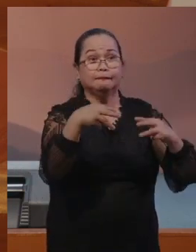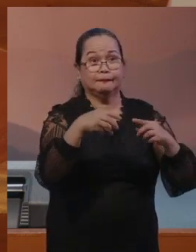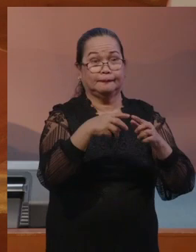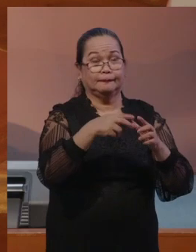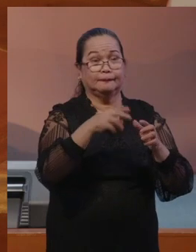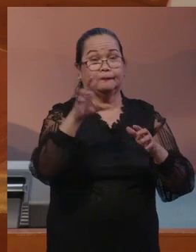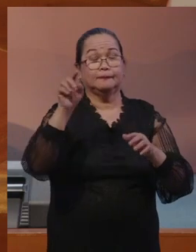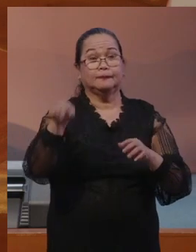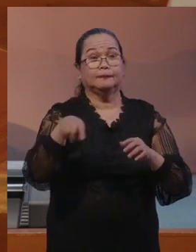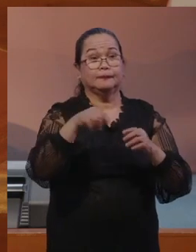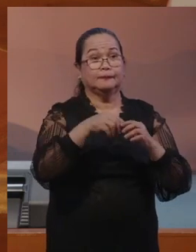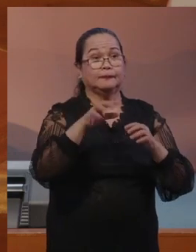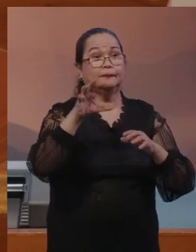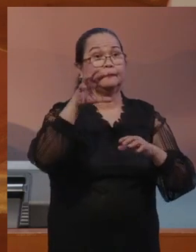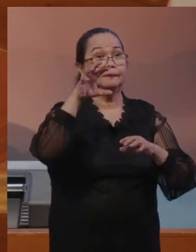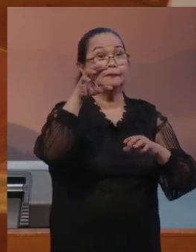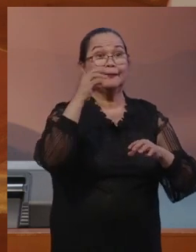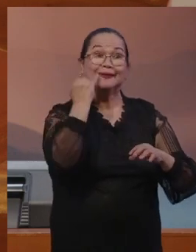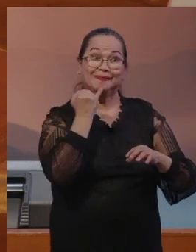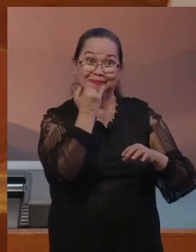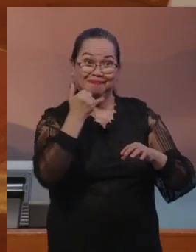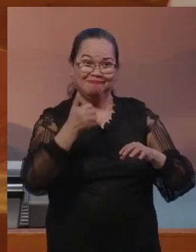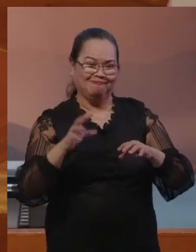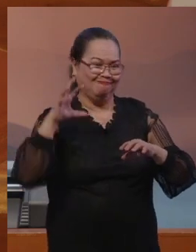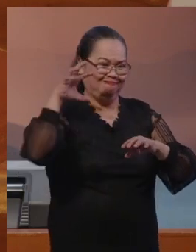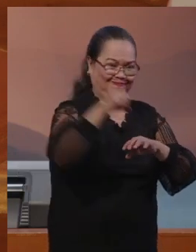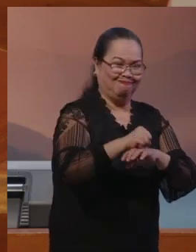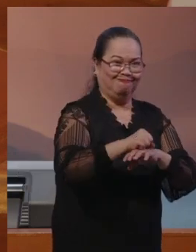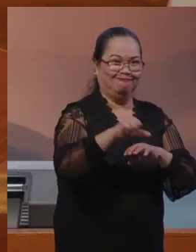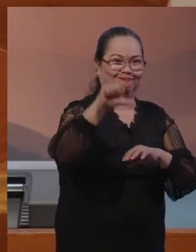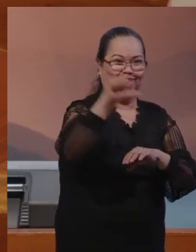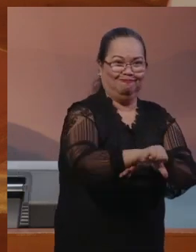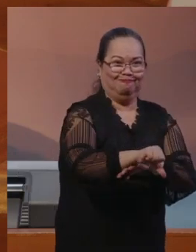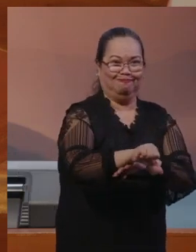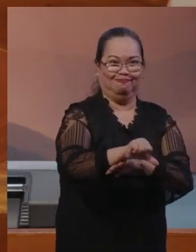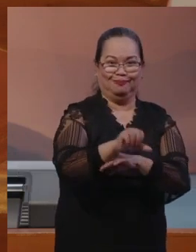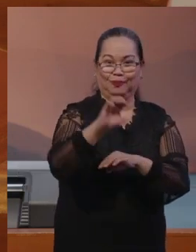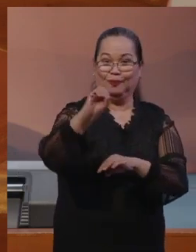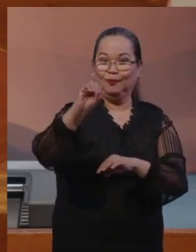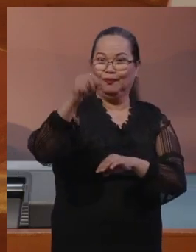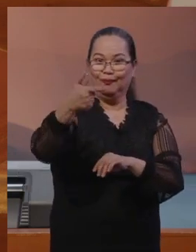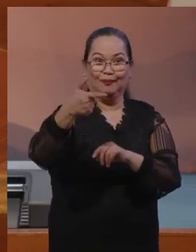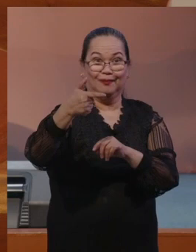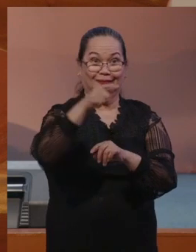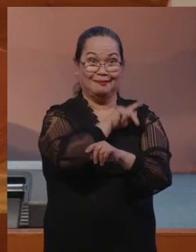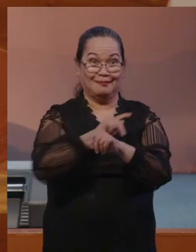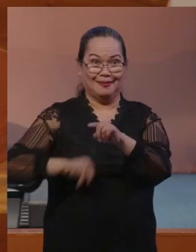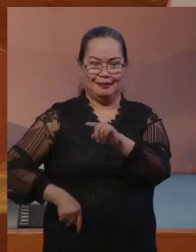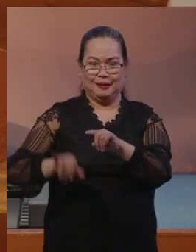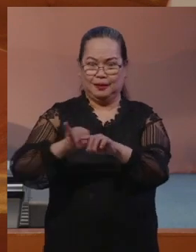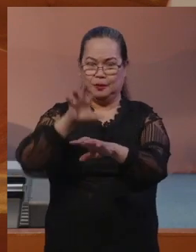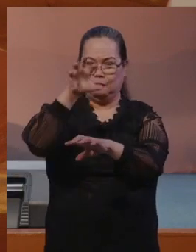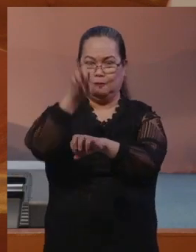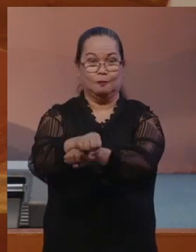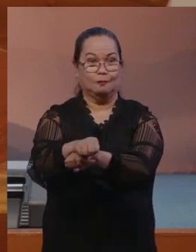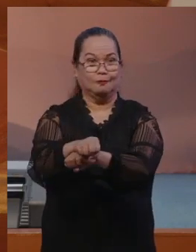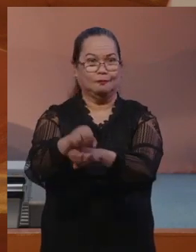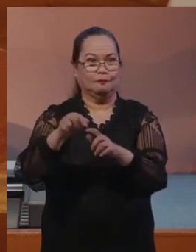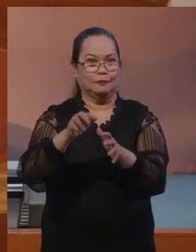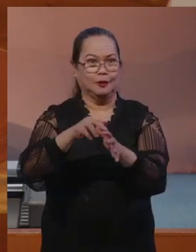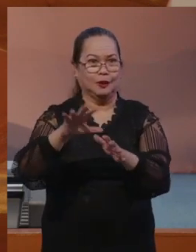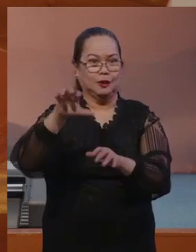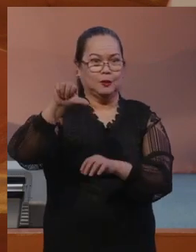Tinalo po nila yung army ni Sihon. Si Og po ay nasa verses 33 to 35. Si Og ang hari